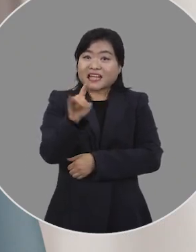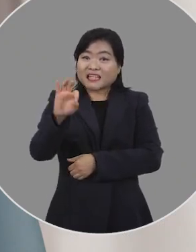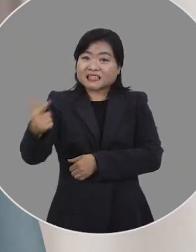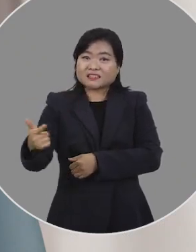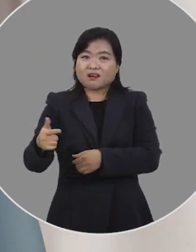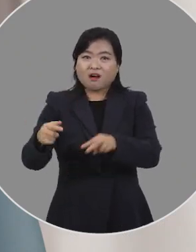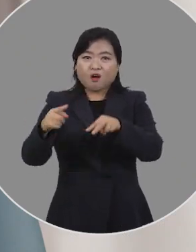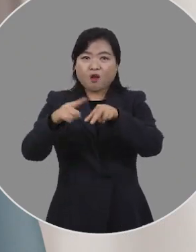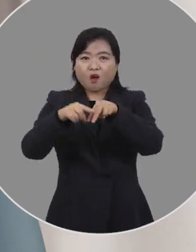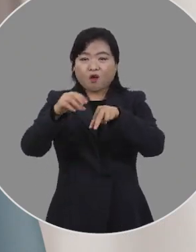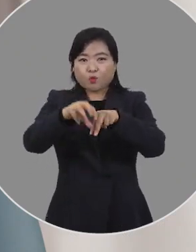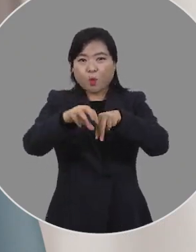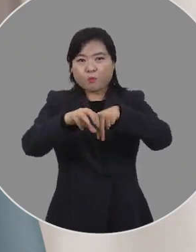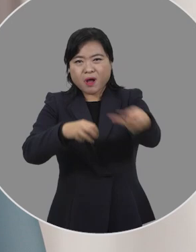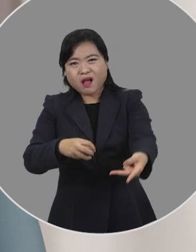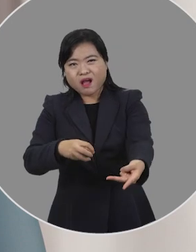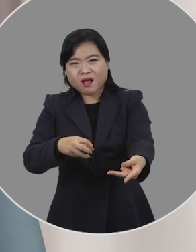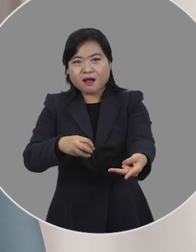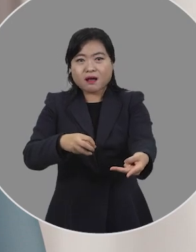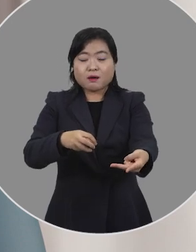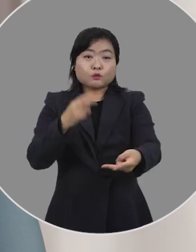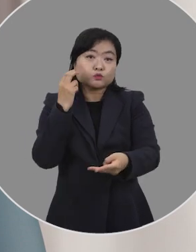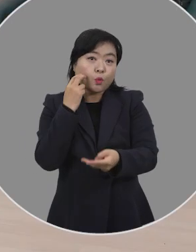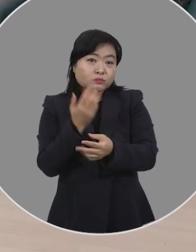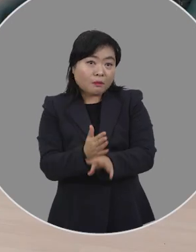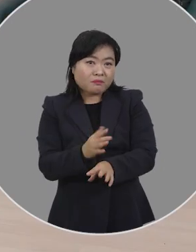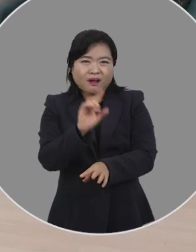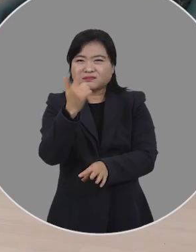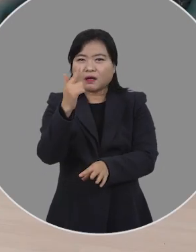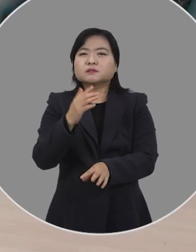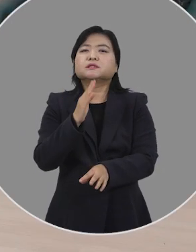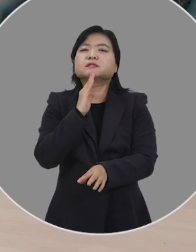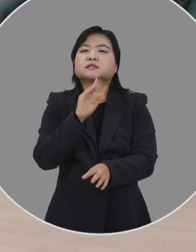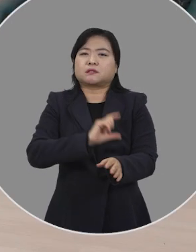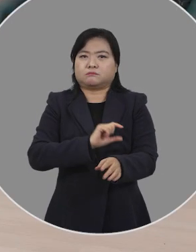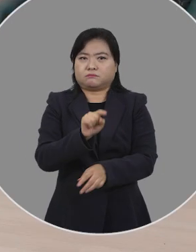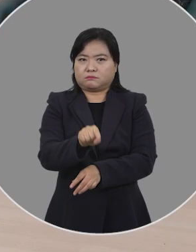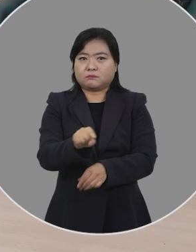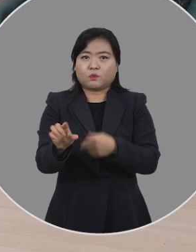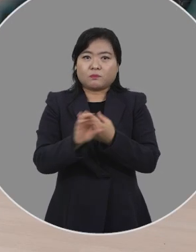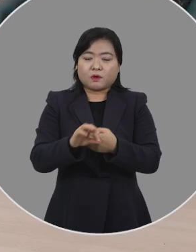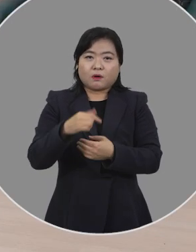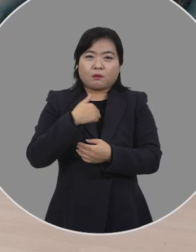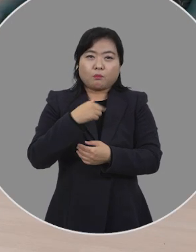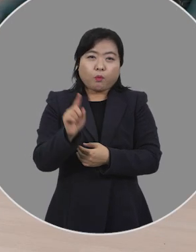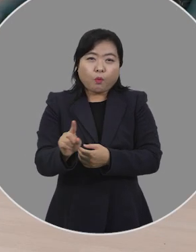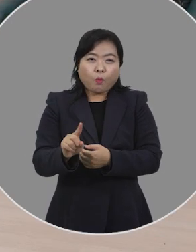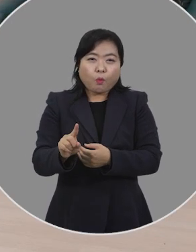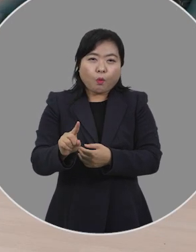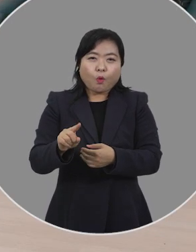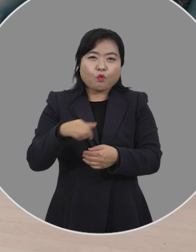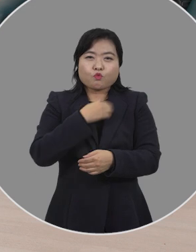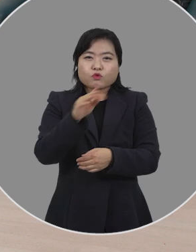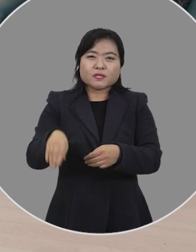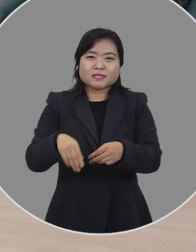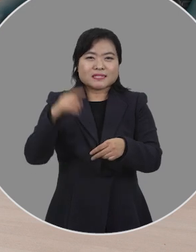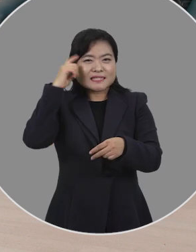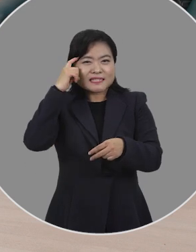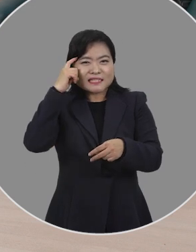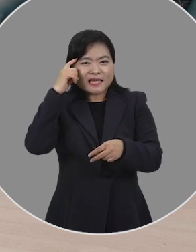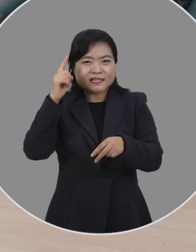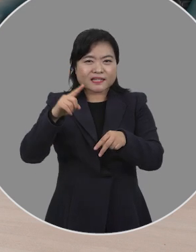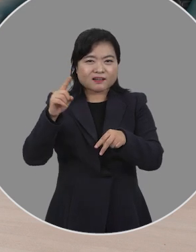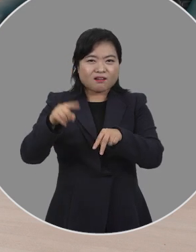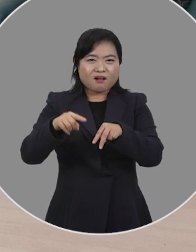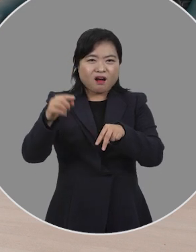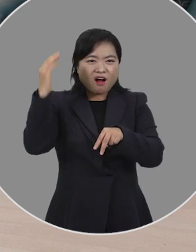돌, 농담인 줄 알았더니 그게 공식 명칭이더라고요. 이거는 뭐냐면 자신들의 우월의식과 그거를 갖다가 걸려 넘어뜨리게 되는